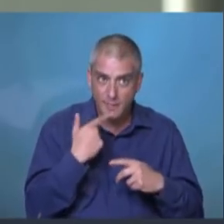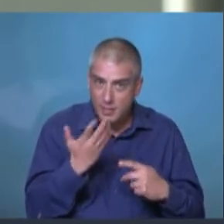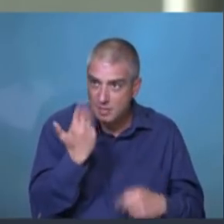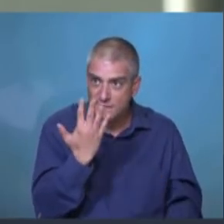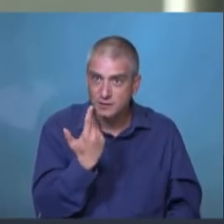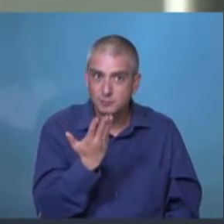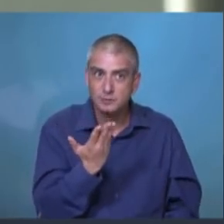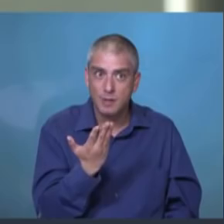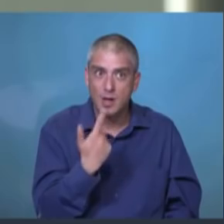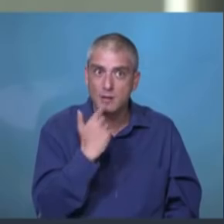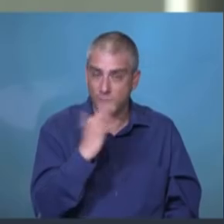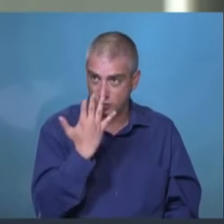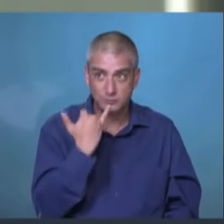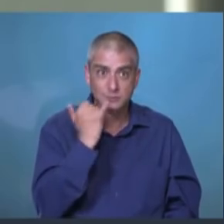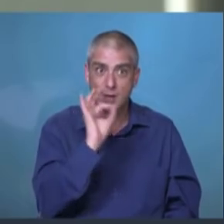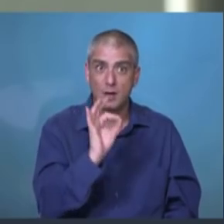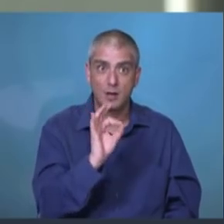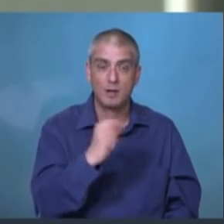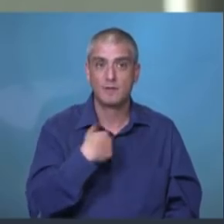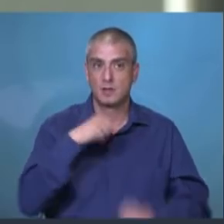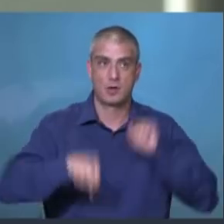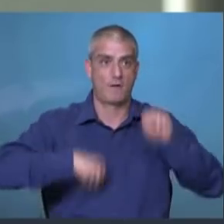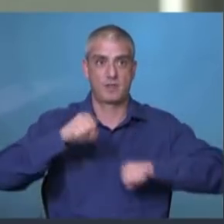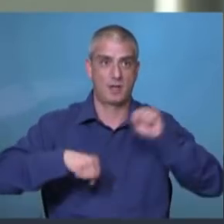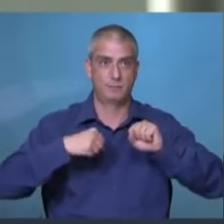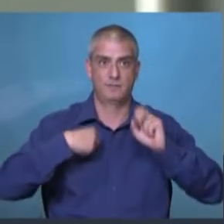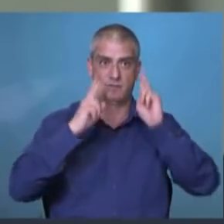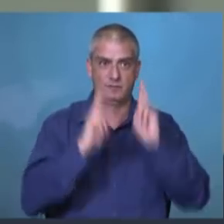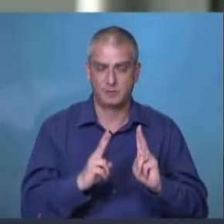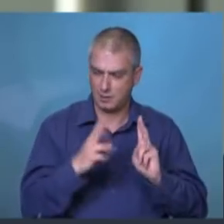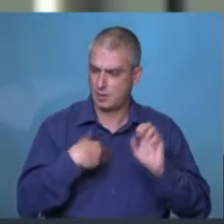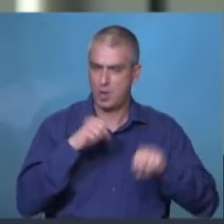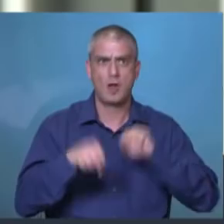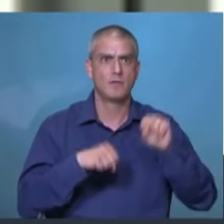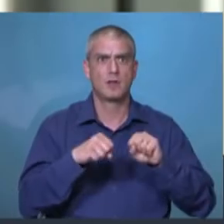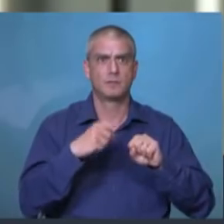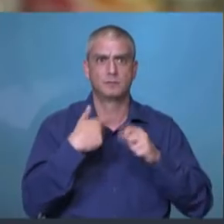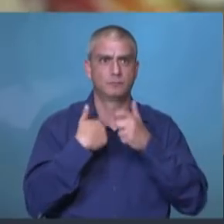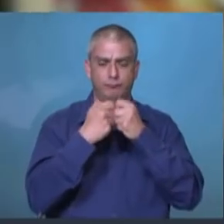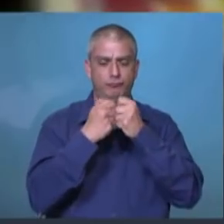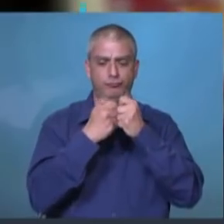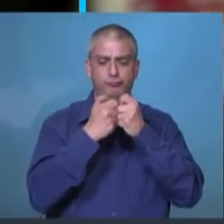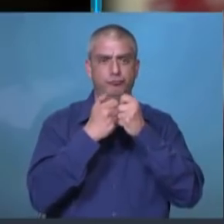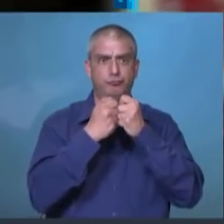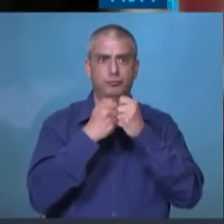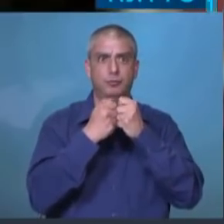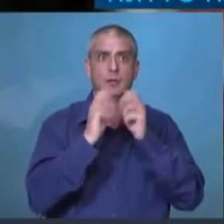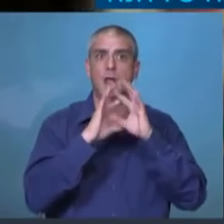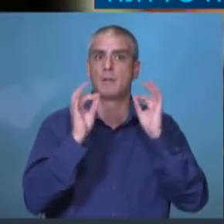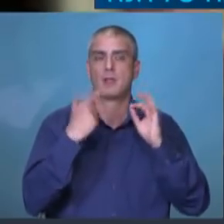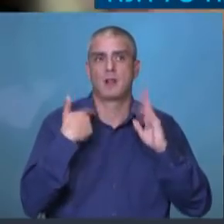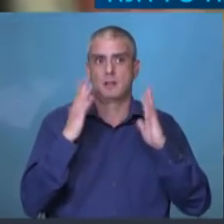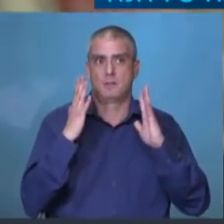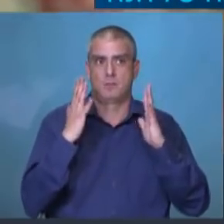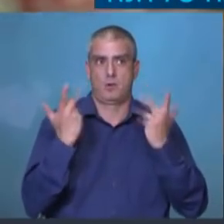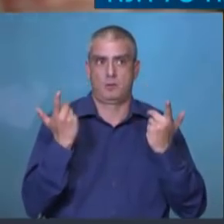number. It's like, got you a number, you know? And then I'm like riding my bike and I stop, like on my bike in Jerusalem. I'm like... בהתחלה הייתי מאוד, בשנה